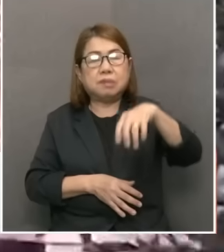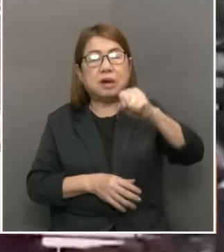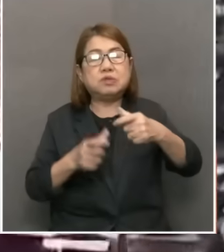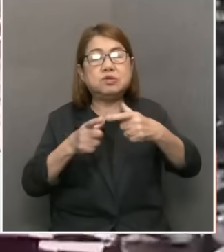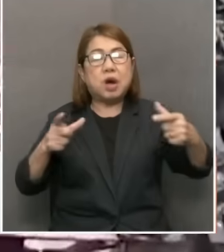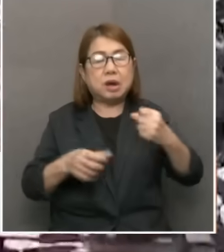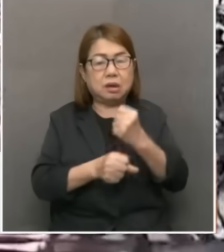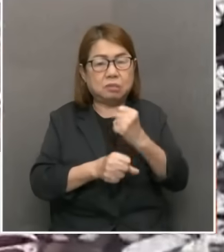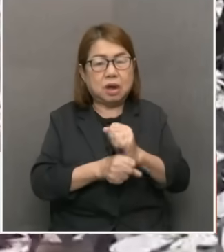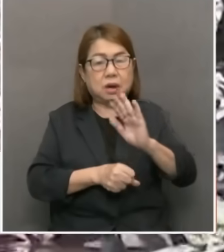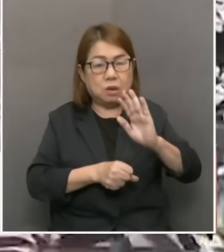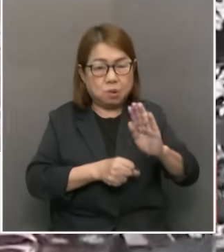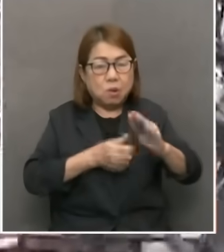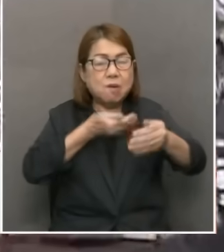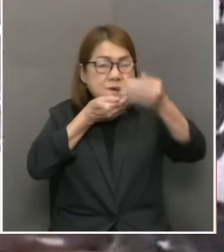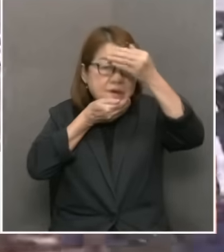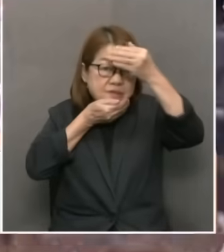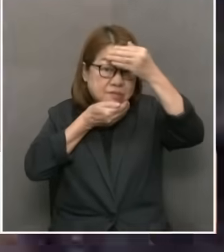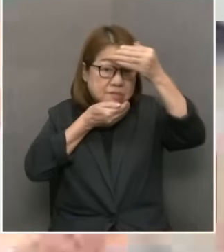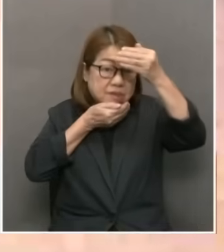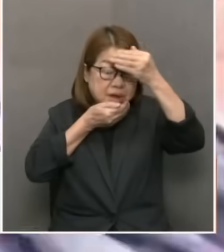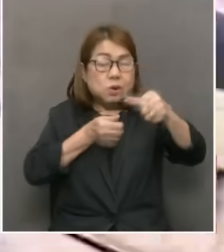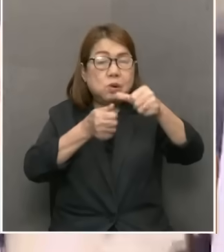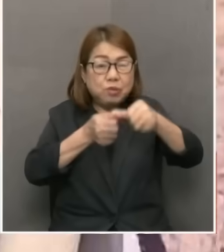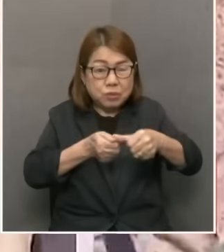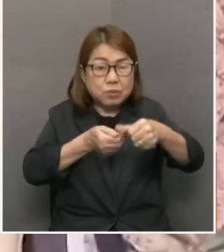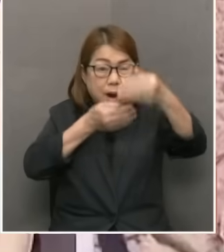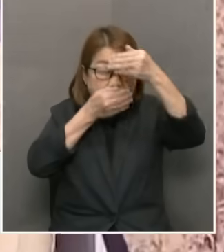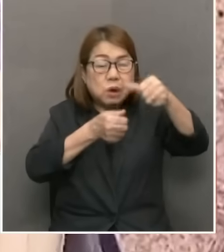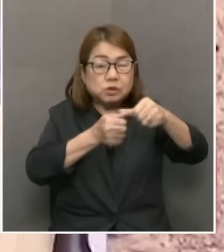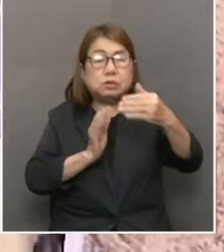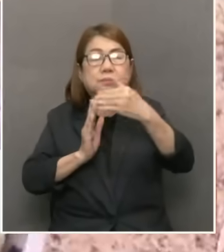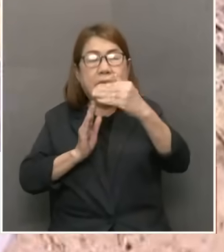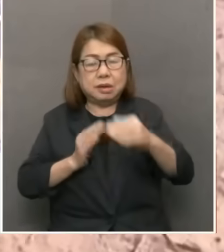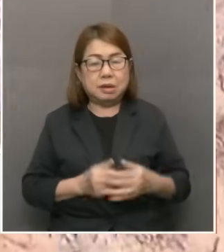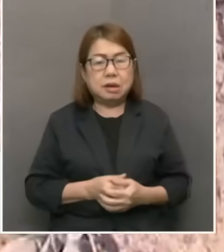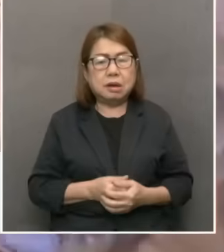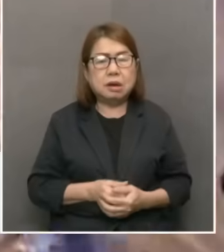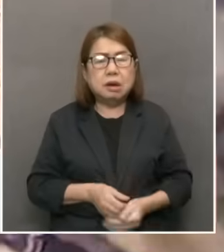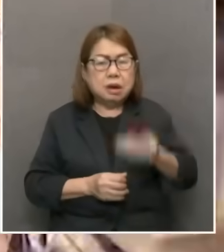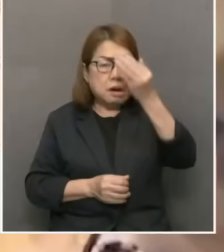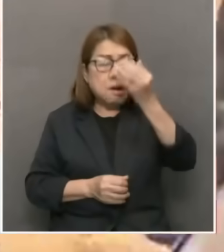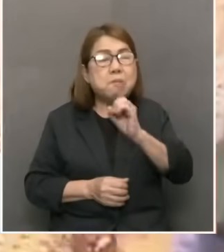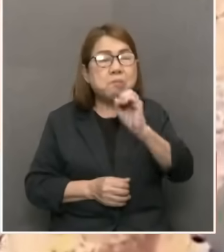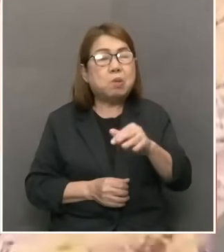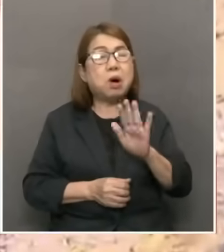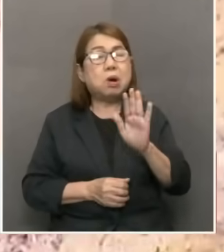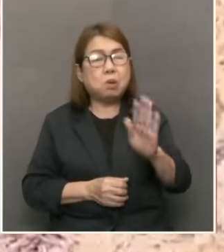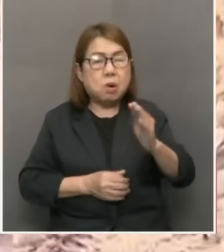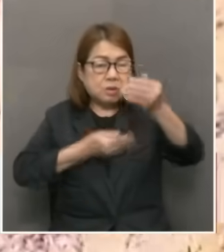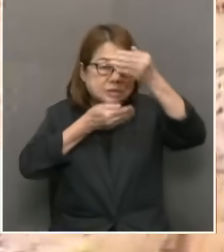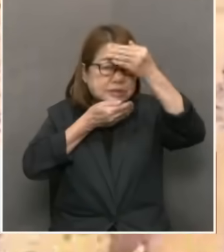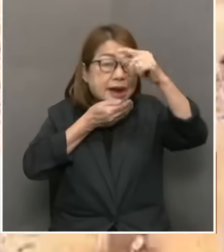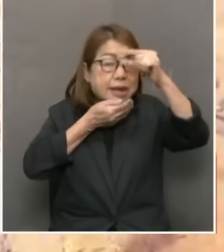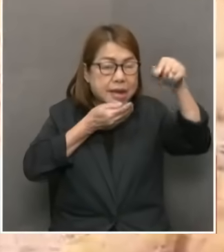ดซิตี้กาซาเหนือได้เมื่อวานนี้ค่ะสภาพสถานที่ที่ทางอิสราเอลอ้างว่าเป็นฐานใหญ่ของฮามาสในกา